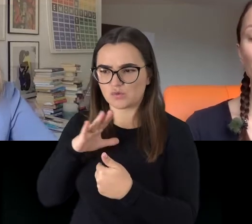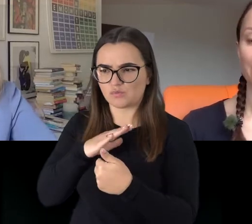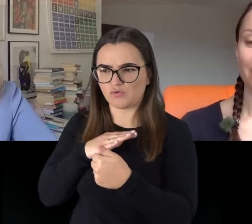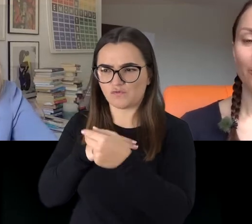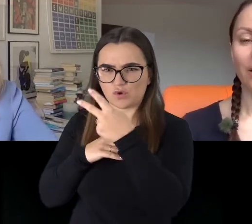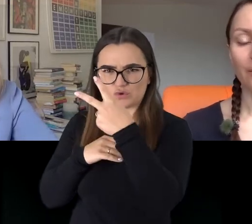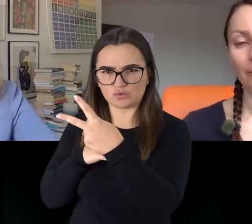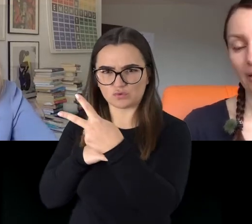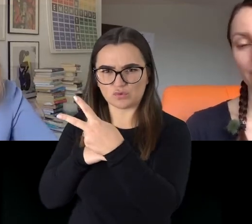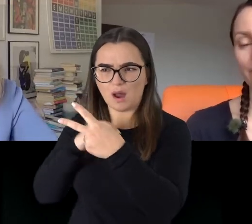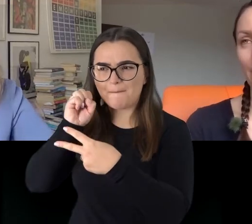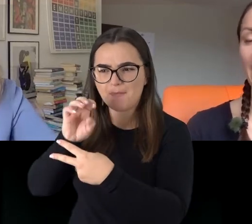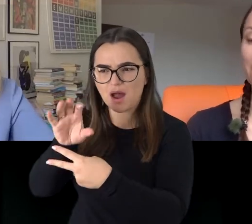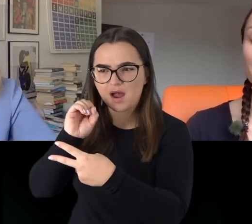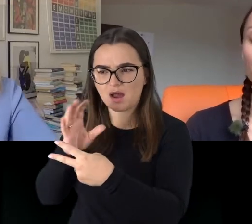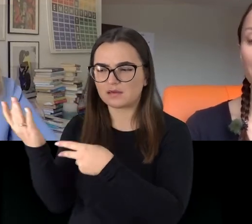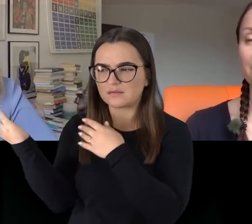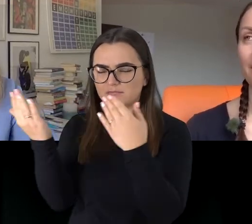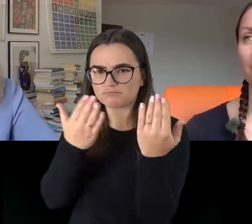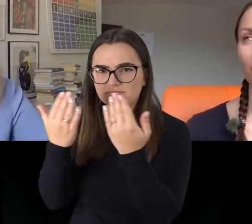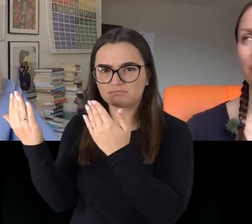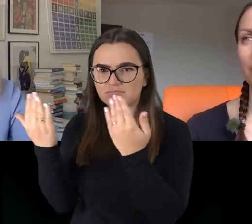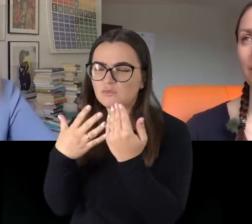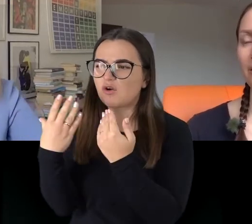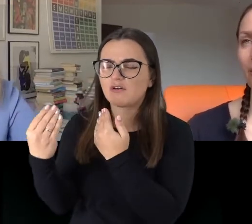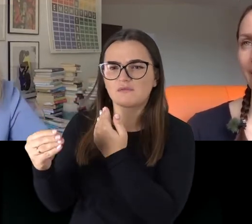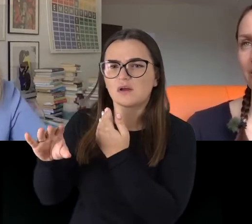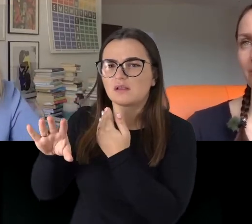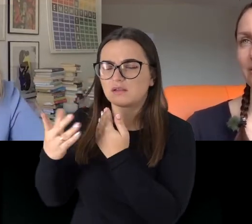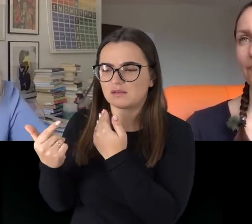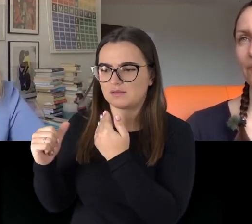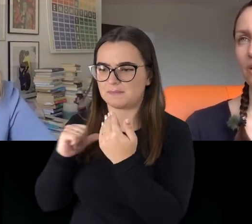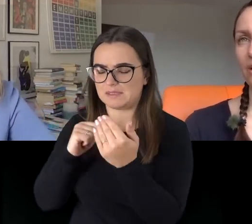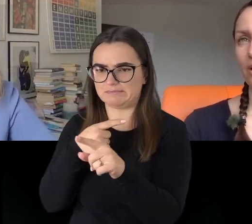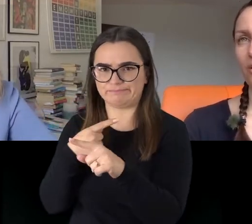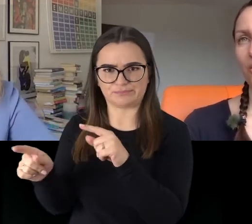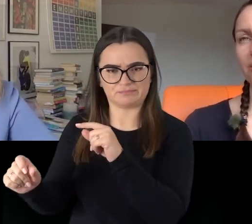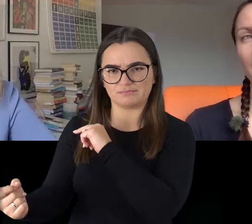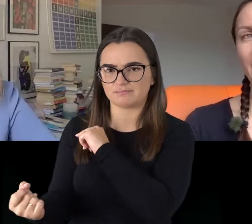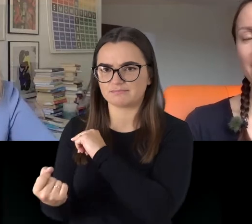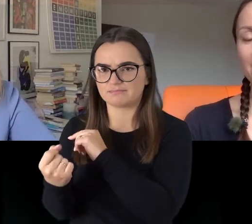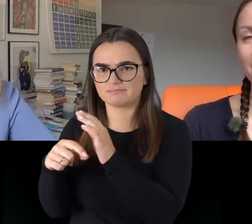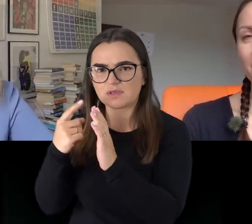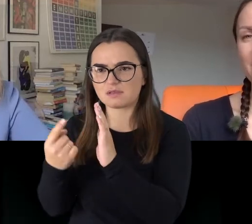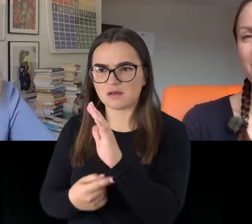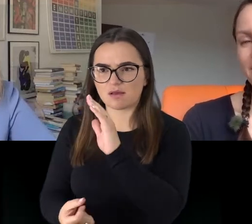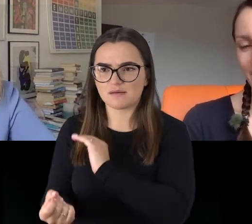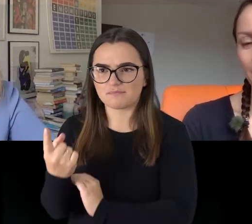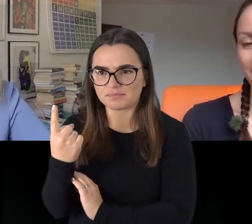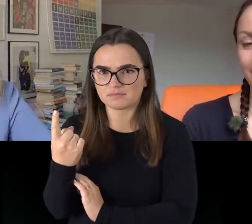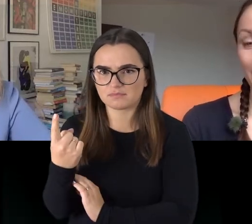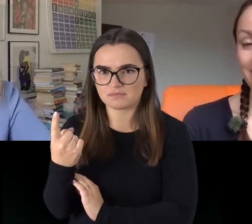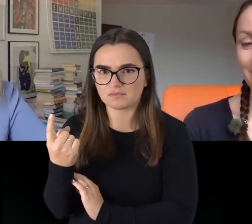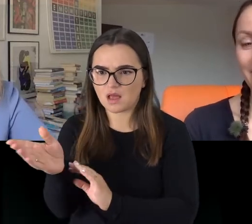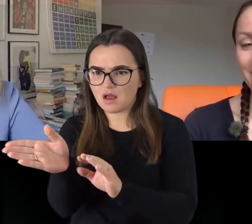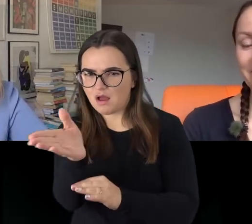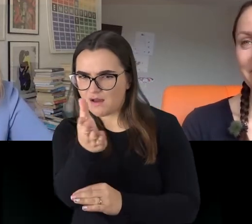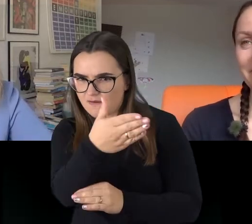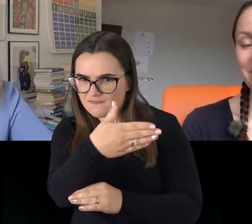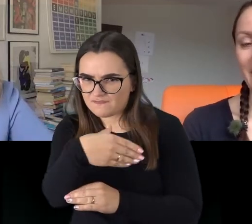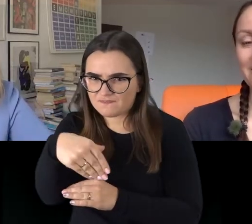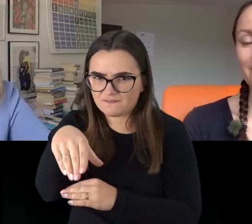tokių apibrėžimų ar paaiškinimų, kas tai galėtų būti, man kilo klausimas, o tai ar mes ne visi tam tikrą